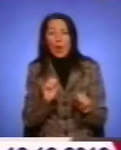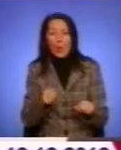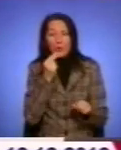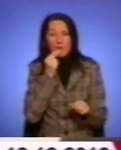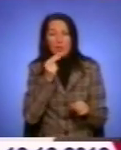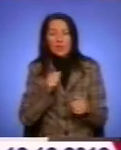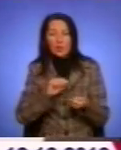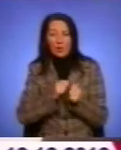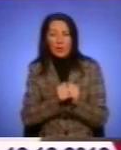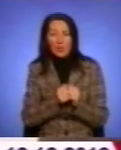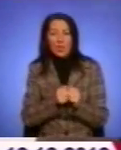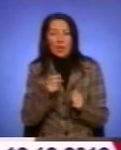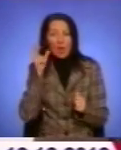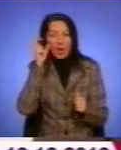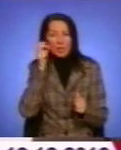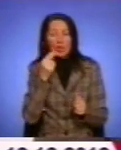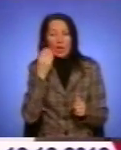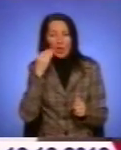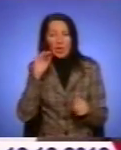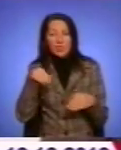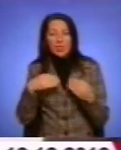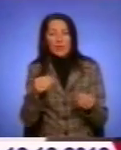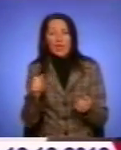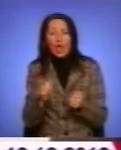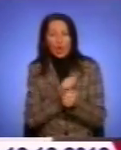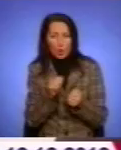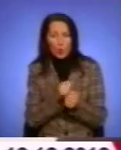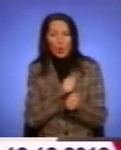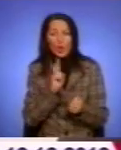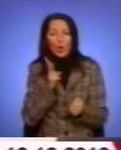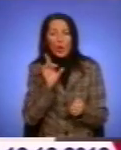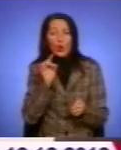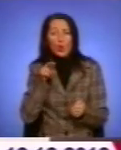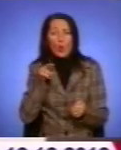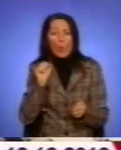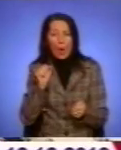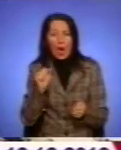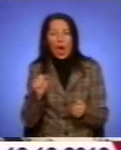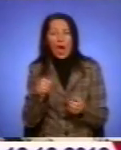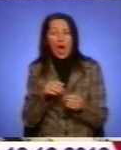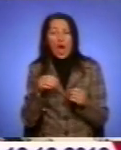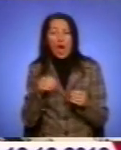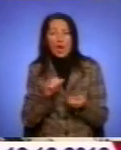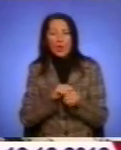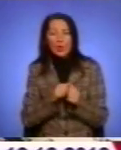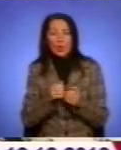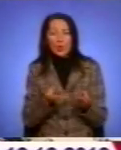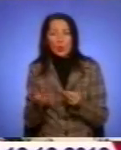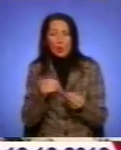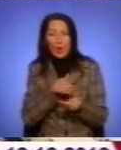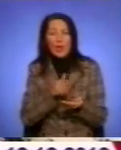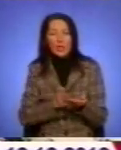кусок каші. Краще давати сухі продукти, такі як крупи, сухарі. Найважче взимку дрібним